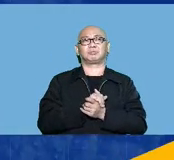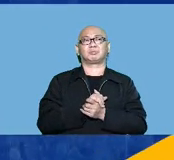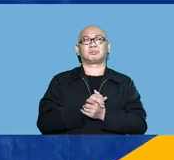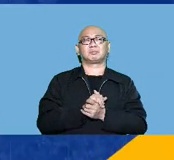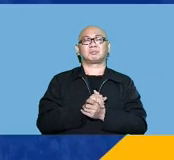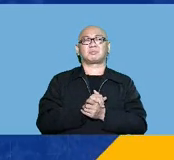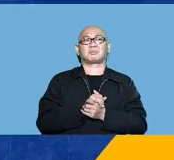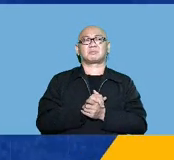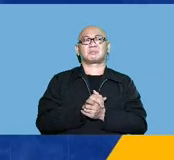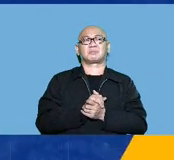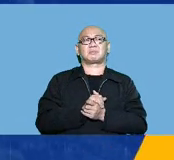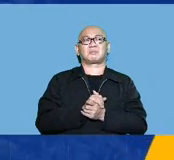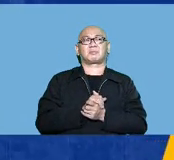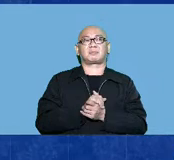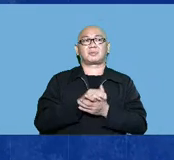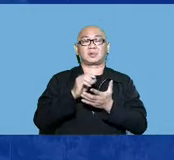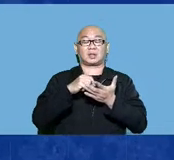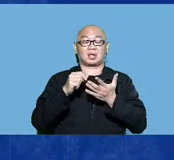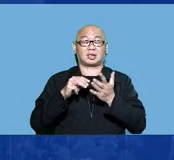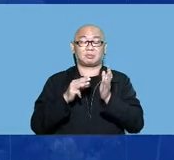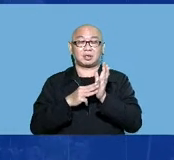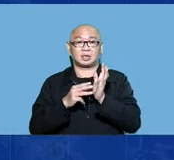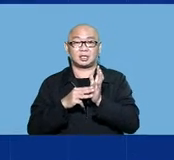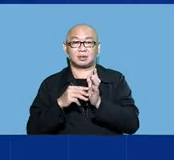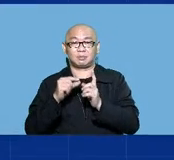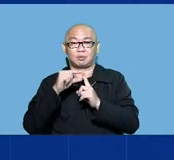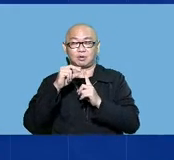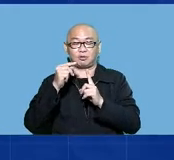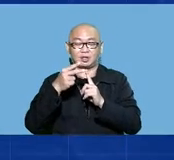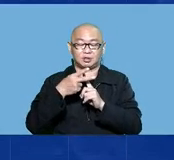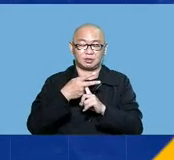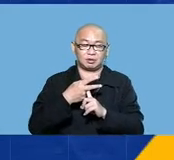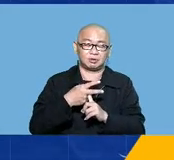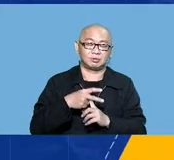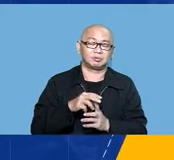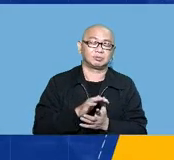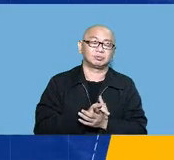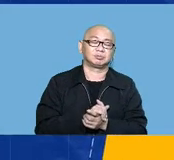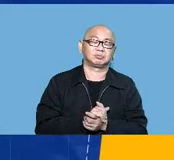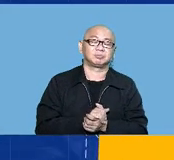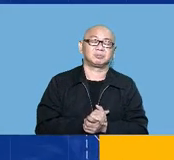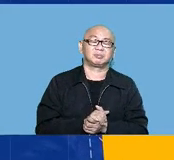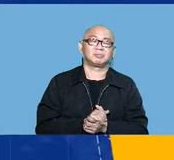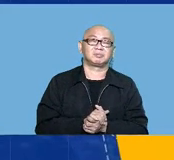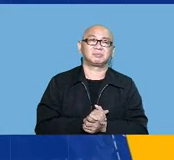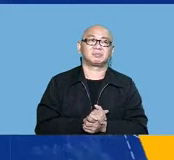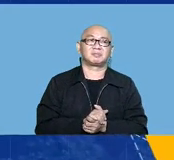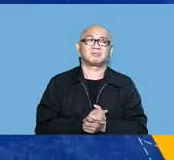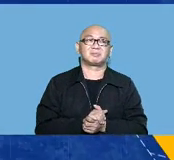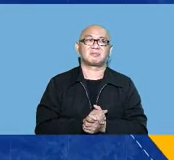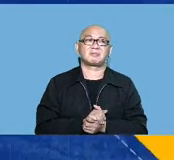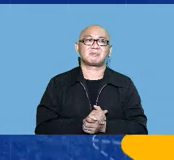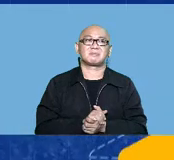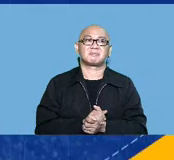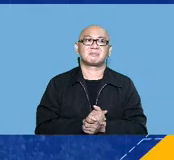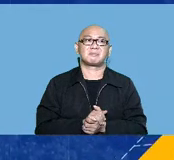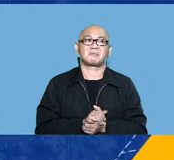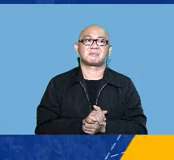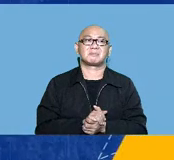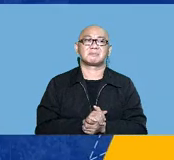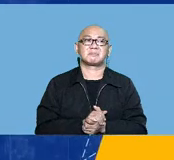Kons, Sekretaris Majelis Profesor, Profesor Dr. Suci Hati Ningsih Dian Wisika Prajanti